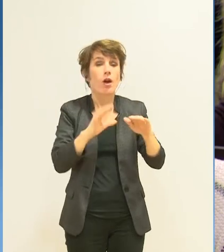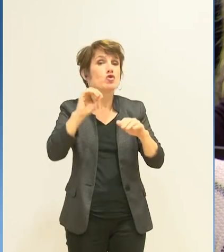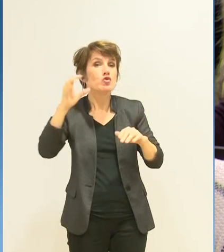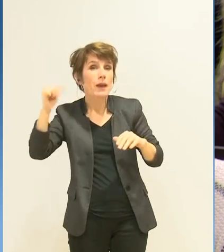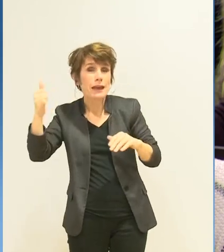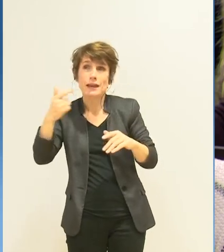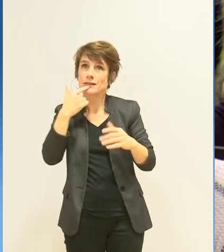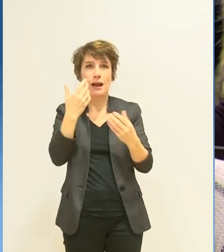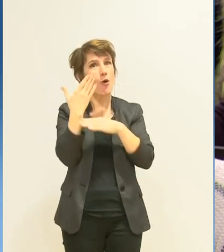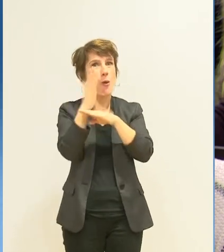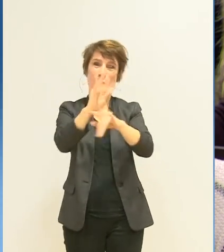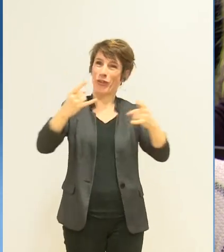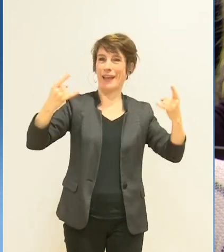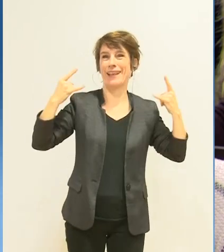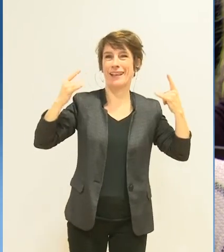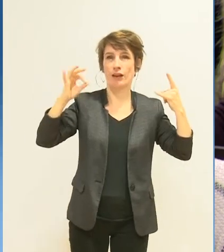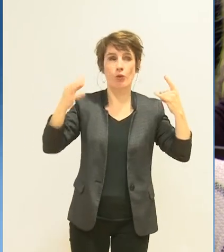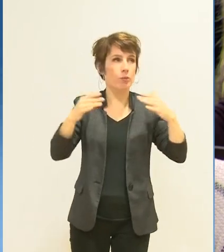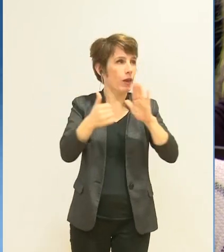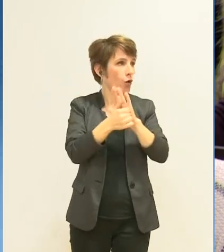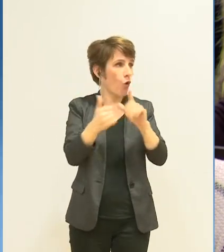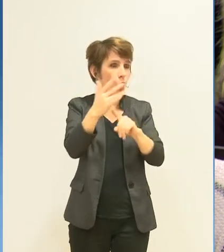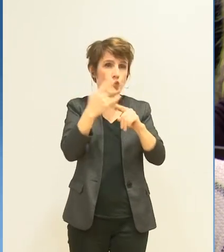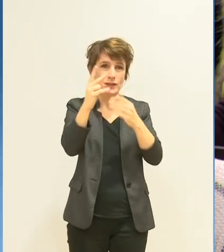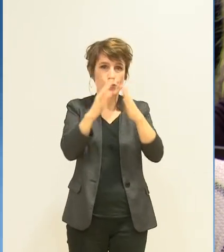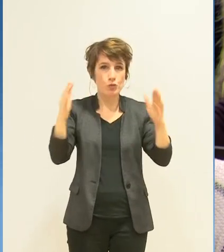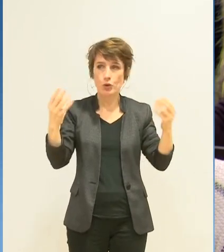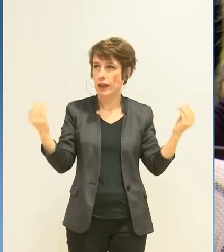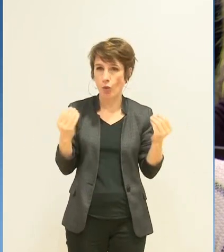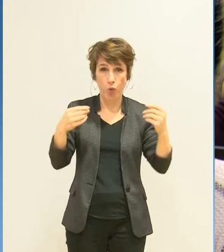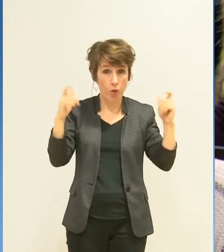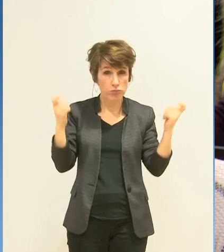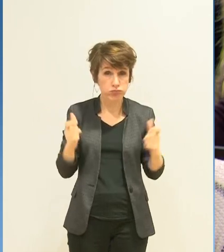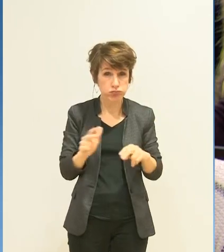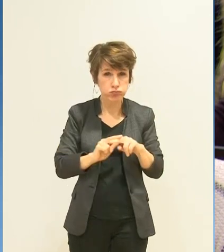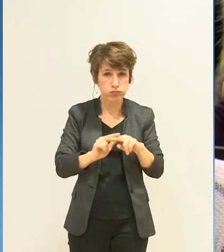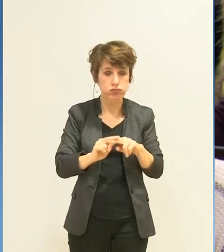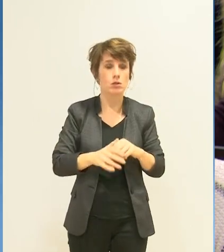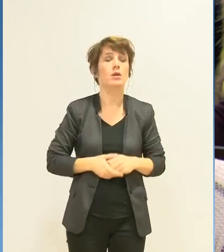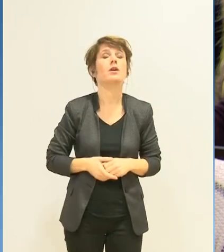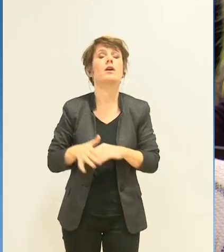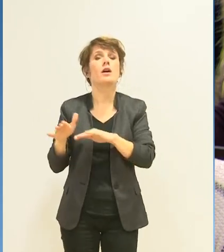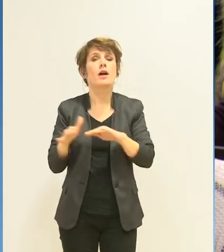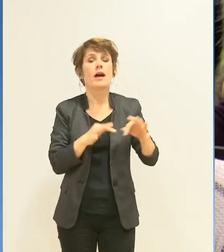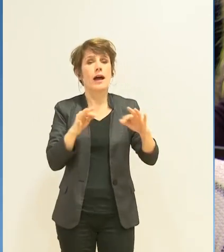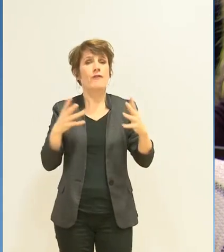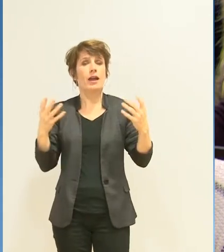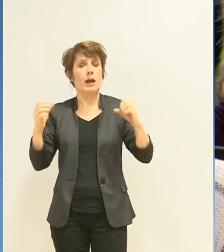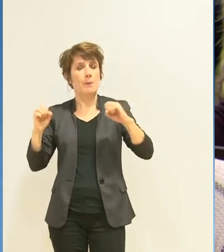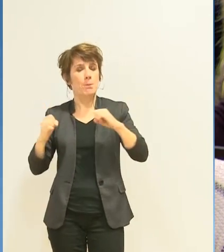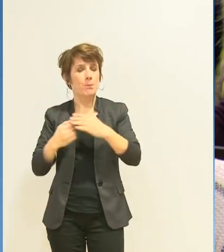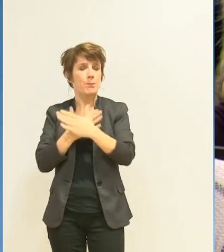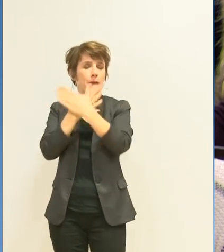vitrine et sacrifient le rôle social de la biotech qui a toujours été au sens du réseau grenoblois au sujet de la métropolisation de la num